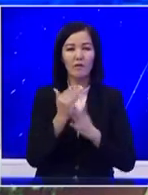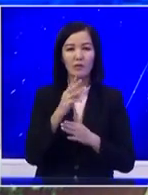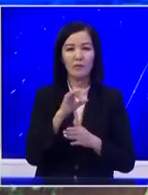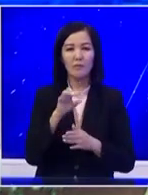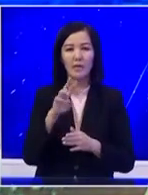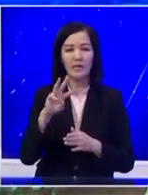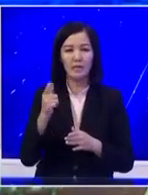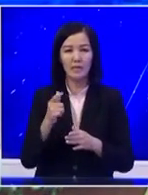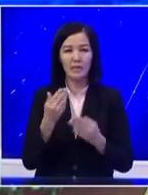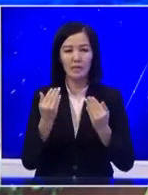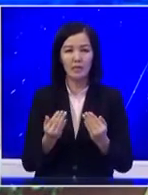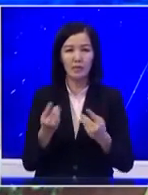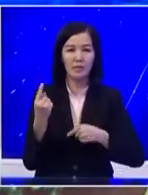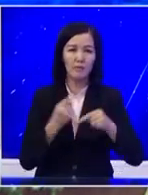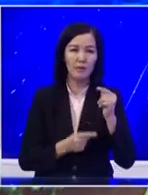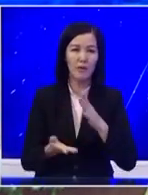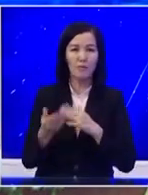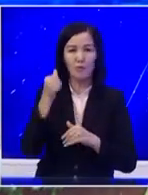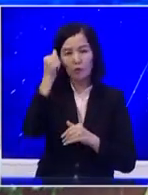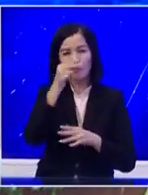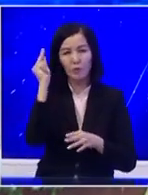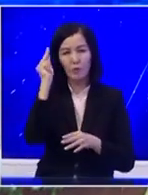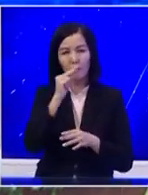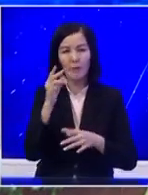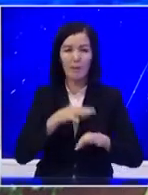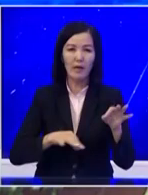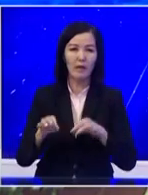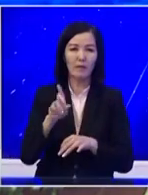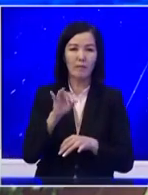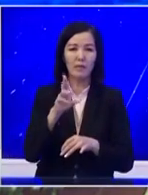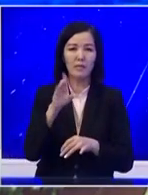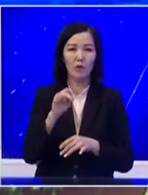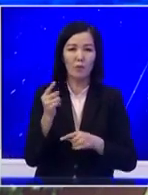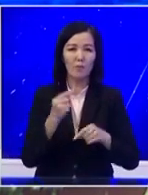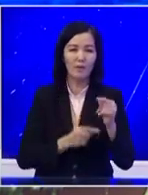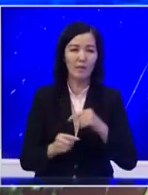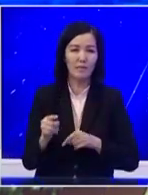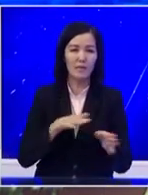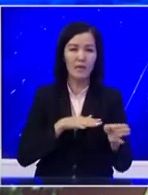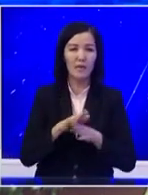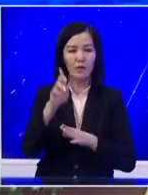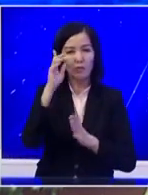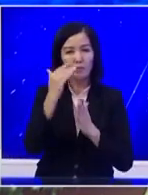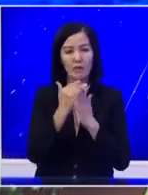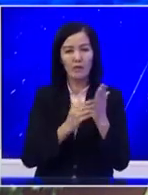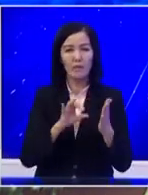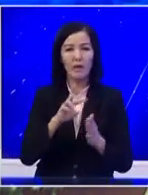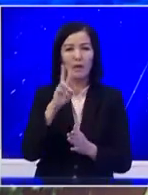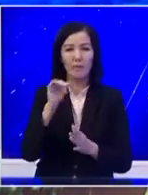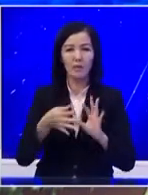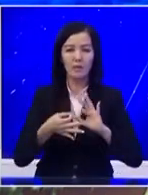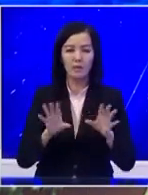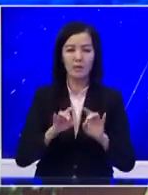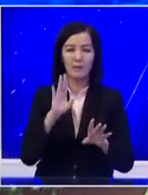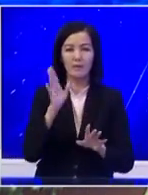они предприниматели. В прошлом году они обучились по проекту «Бизнес-постал», реализующийся в рамках государственной программы «Ембек». Подробности в